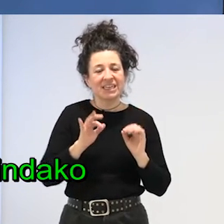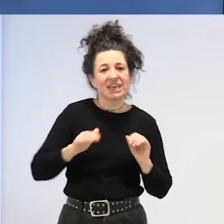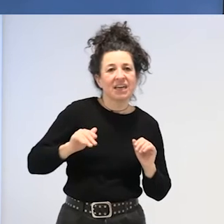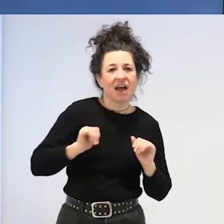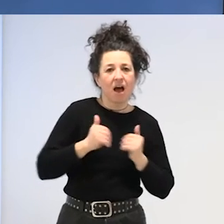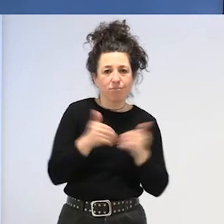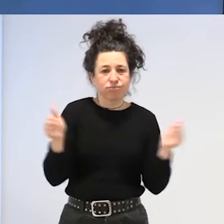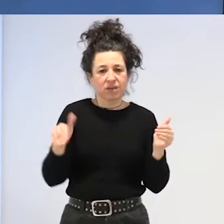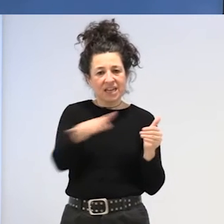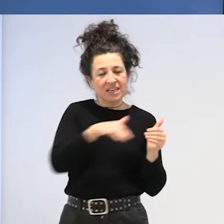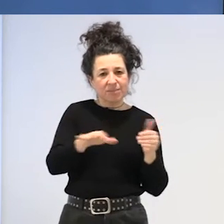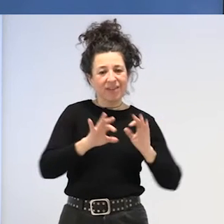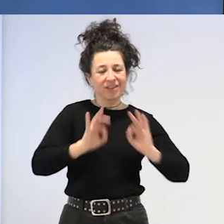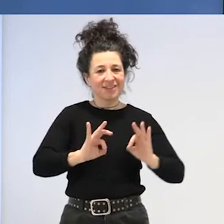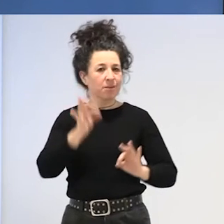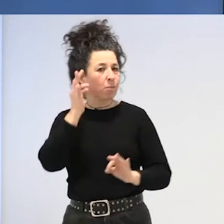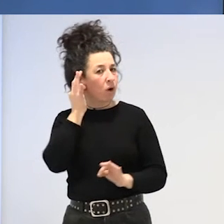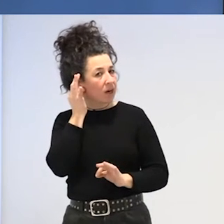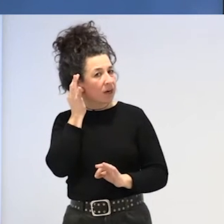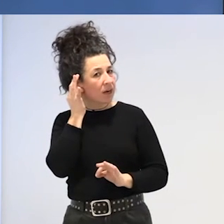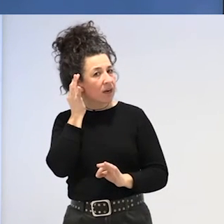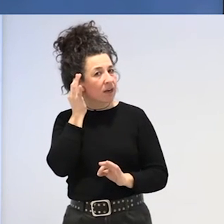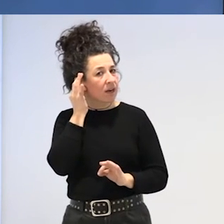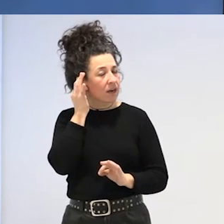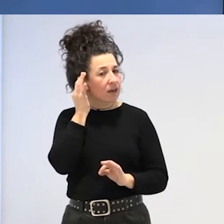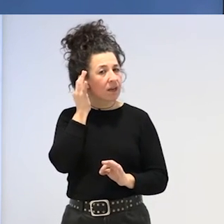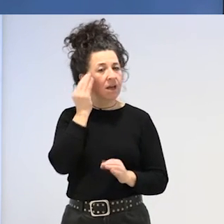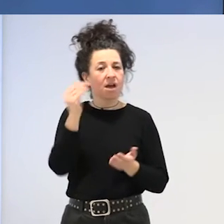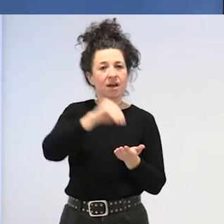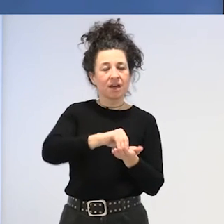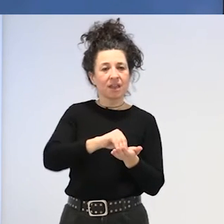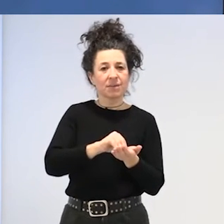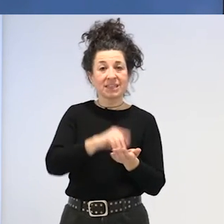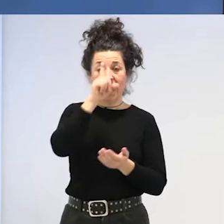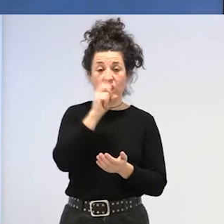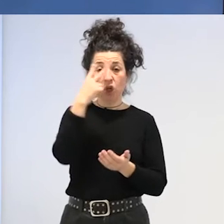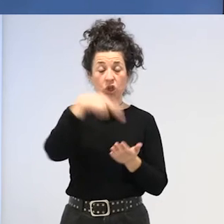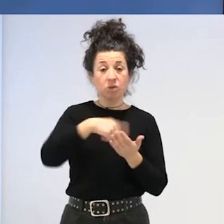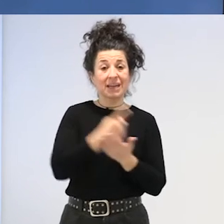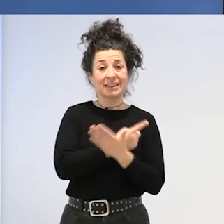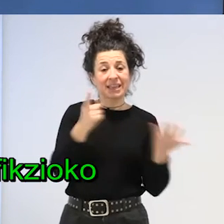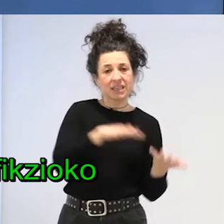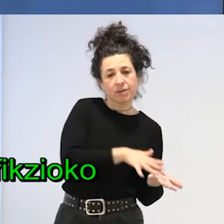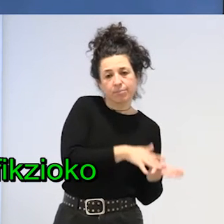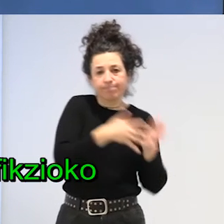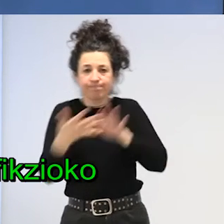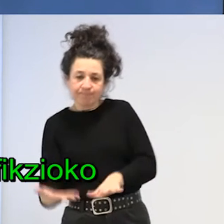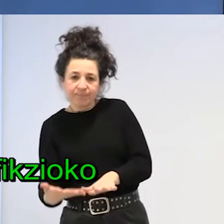ireki zuen. Eta gainera 2016an ingelesera itzule egin zuten